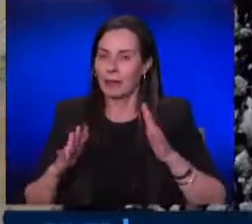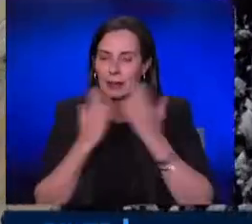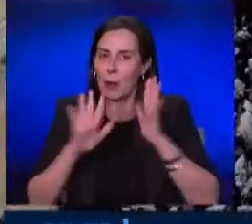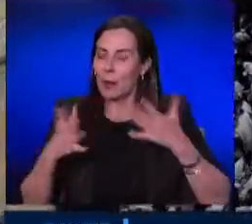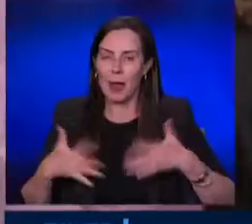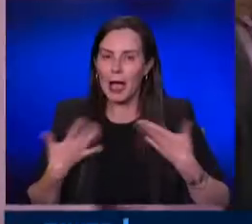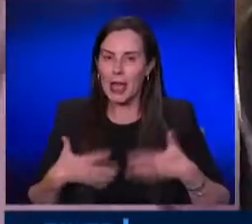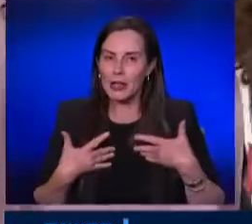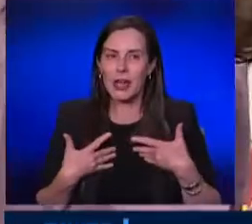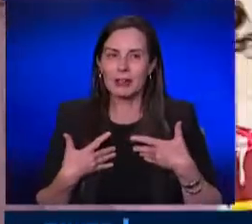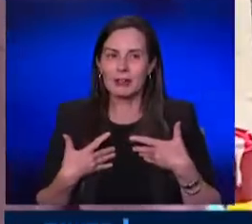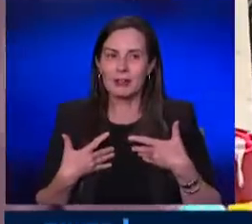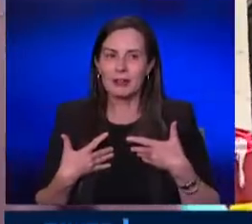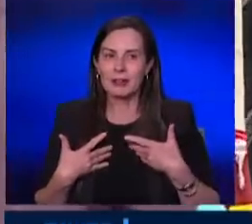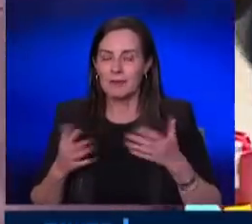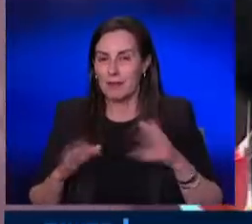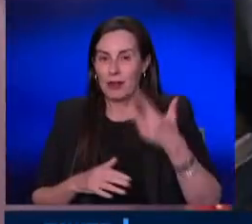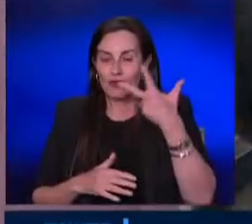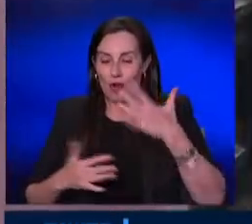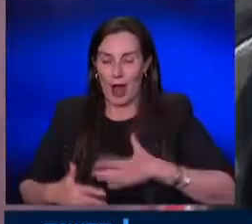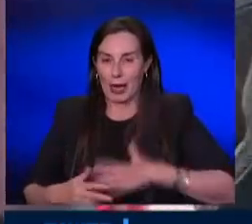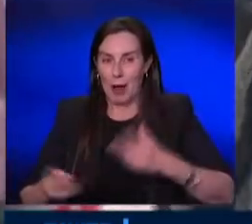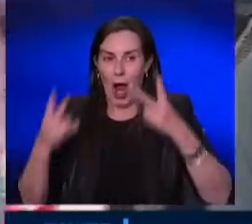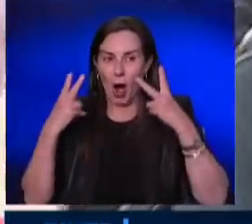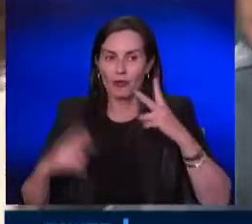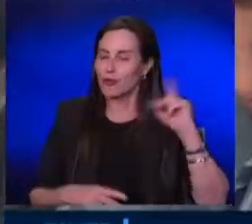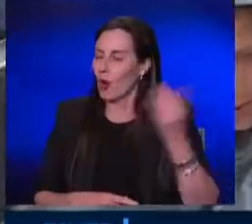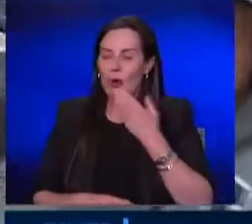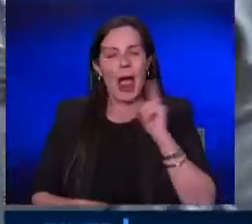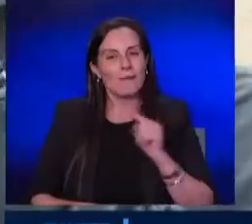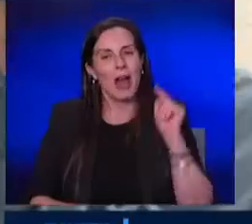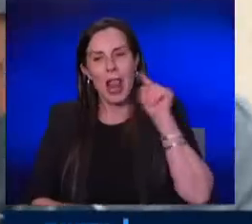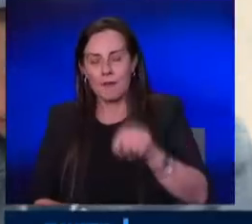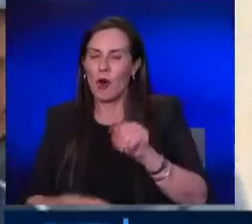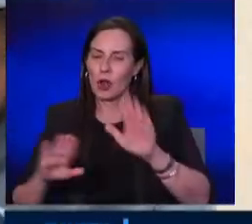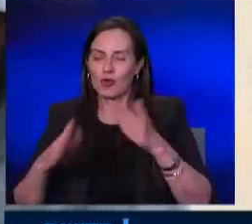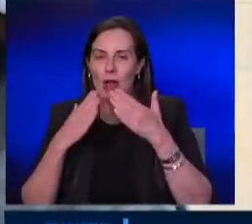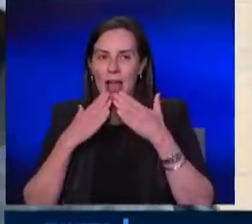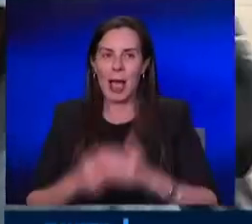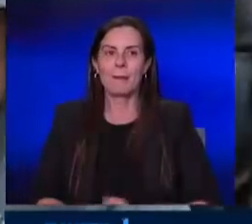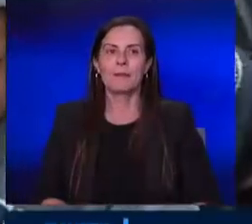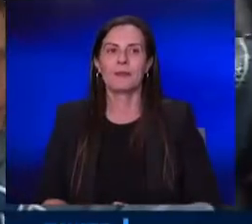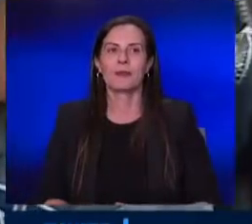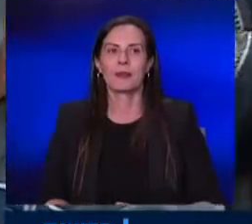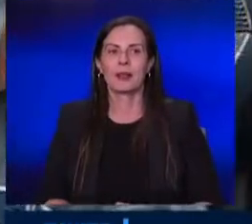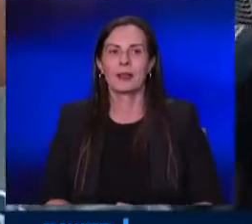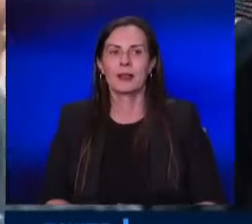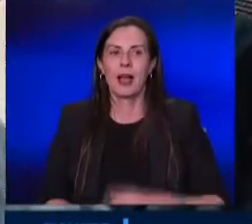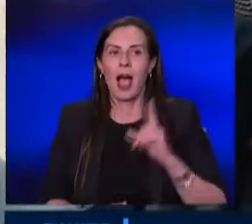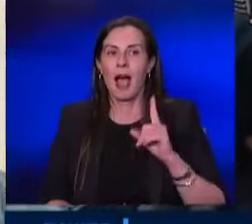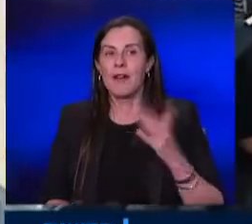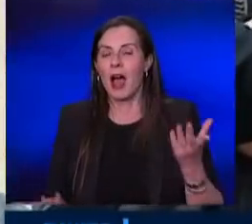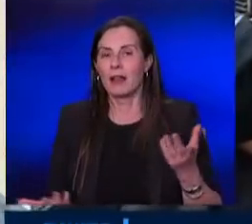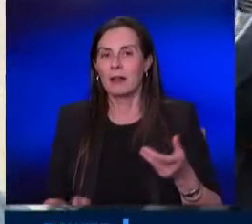מרגשת, בטח שזה אחד משלושת הרגלים שכל יהודי מחויב לעלות ולהיות כאן בתפילה, אבל מעבר